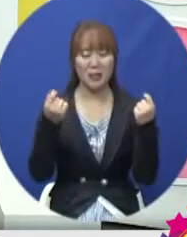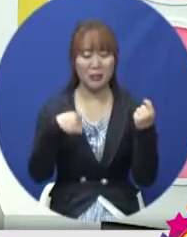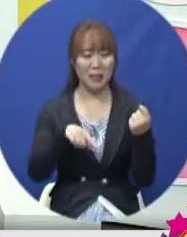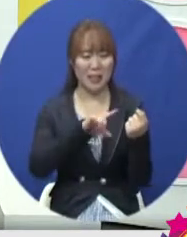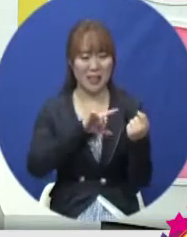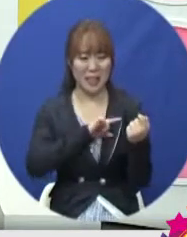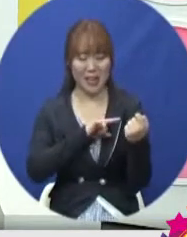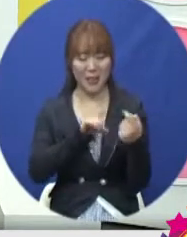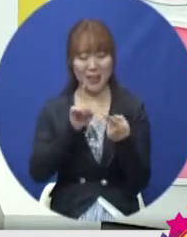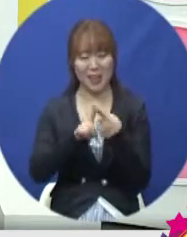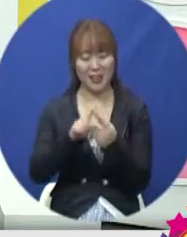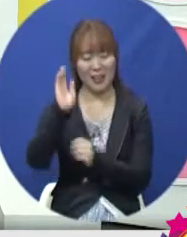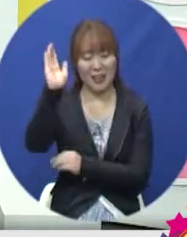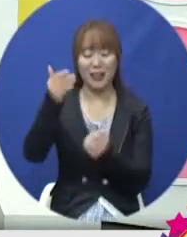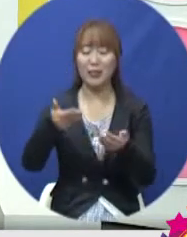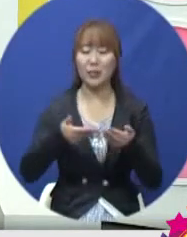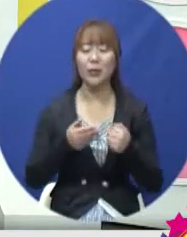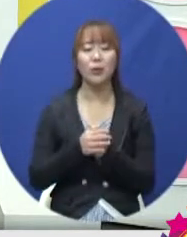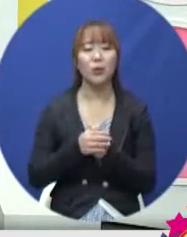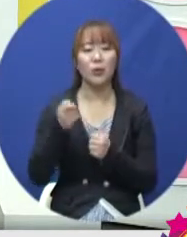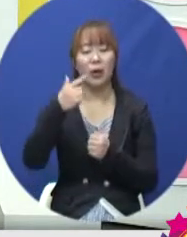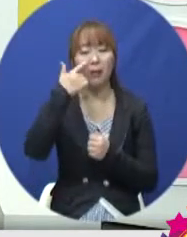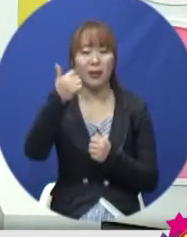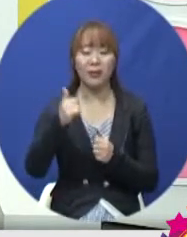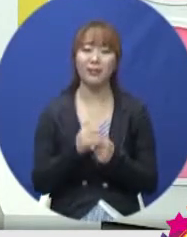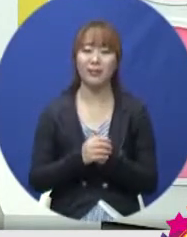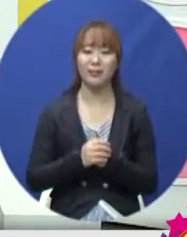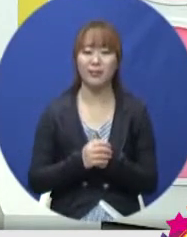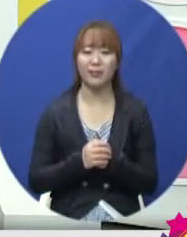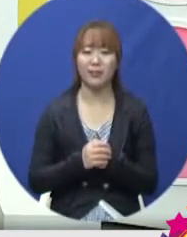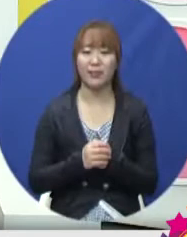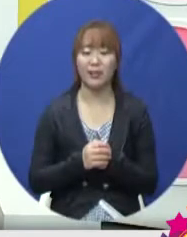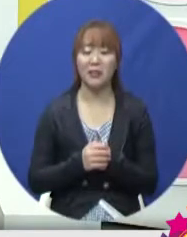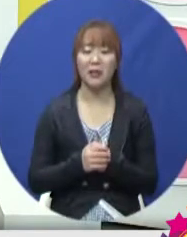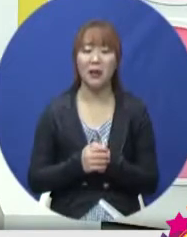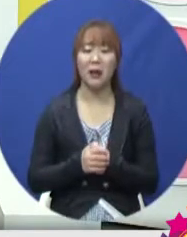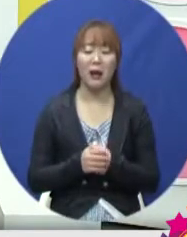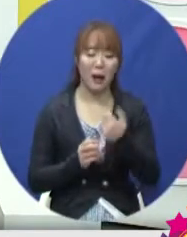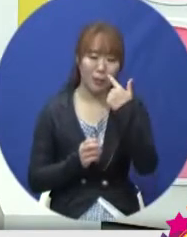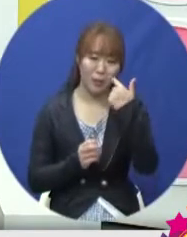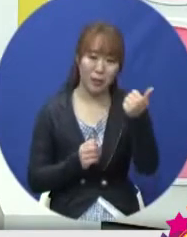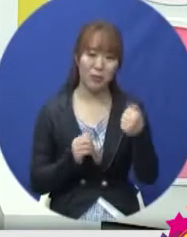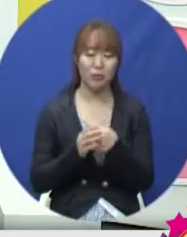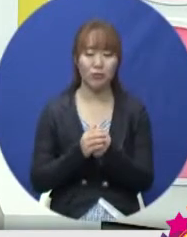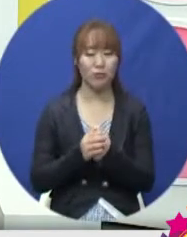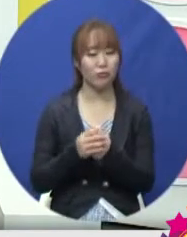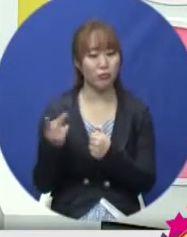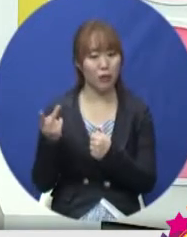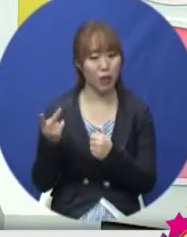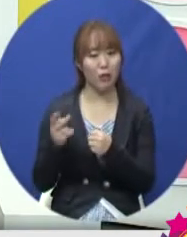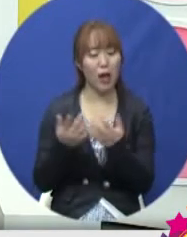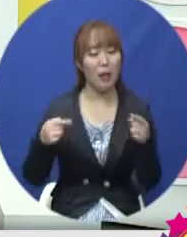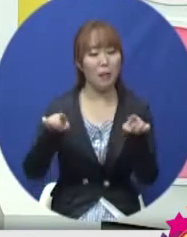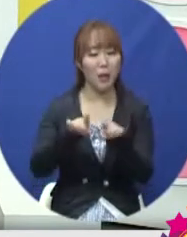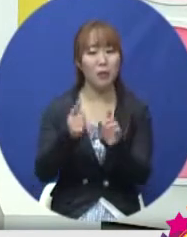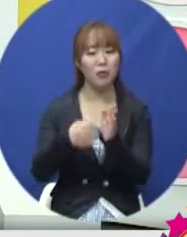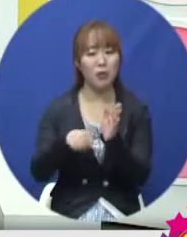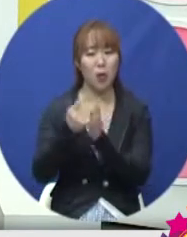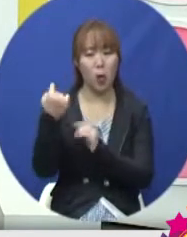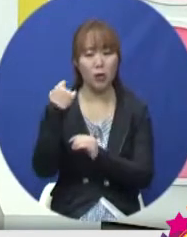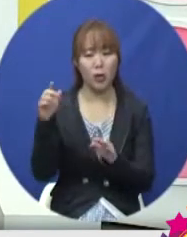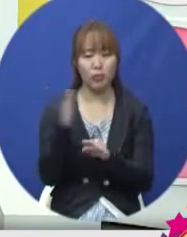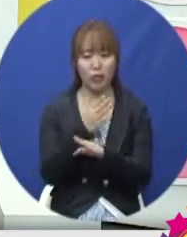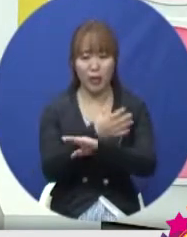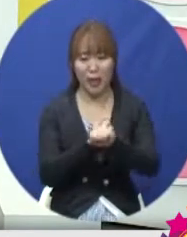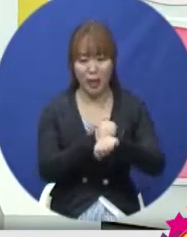제목을 저도. 이렇게 또 말씀해 주시고. 네. 아버님. 예. 우리 아버님께서는 저희하고 이렇게 함께 하시려고 어제부터